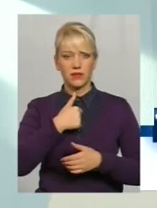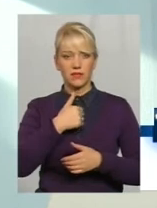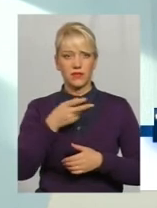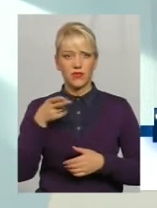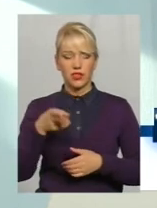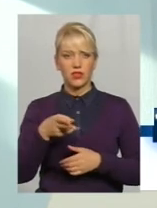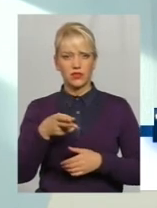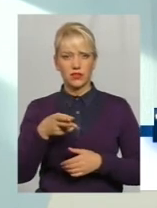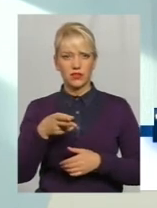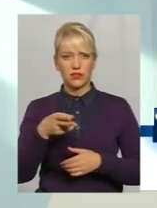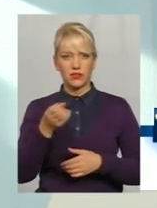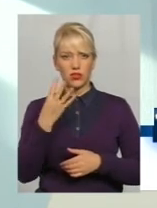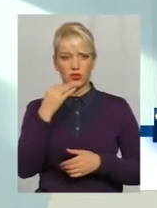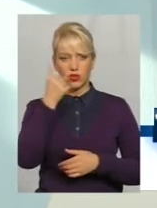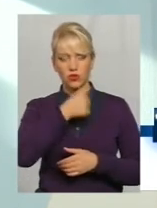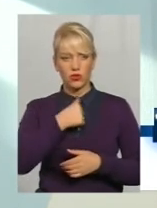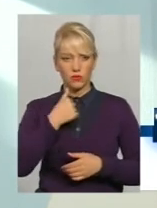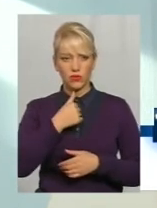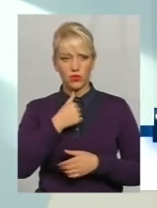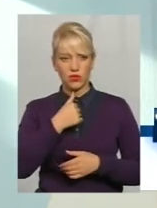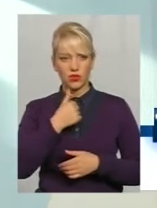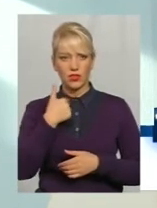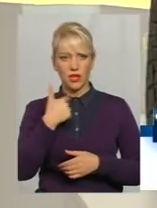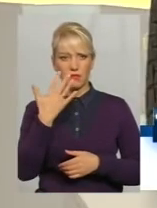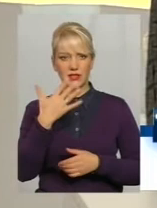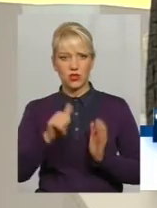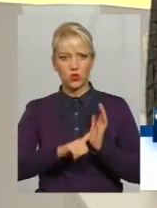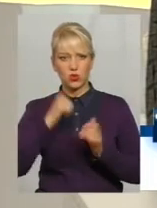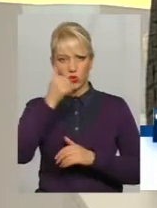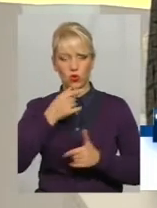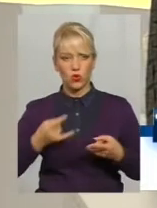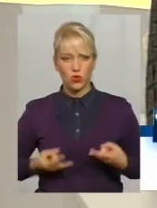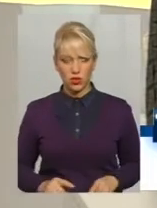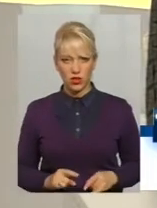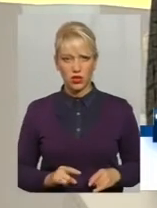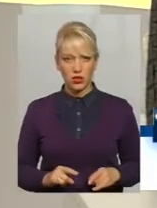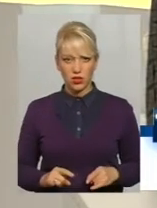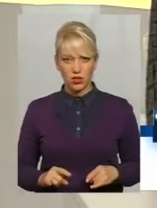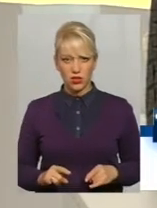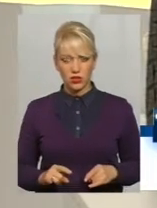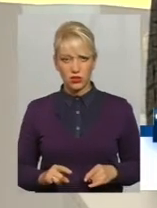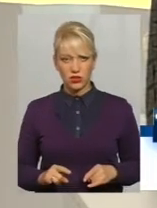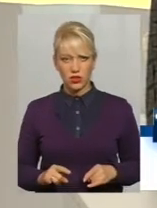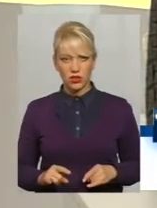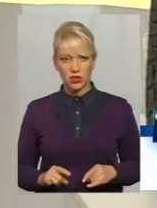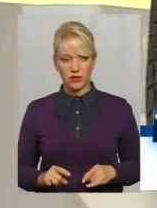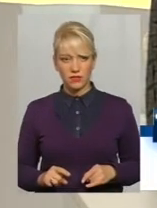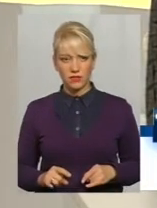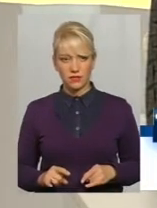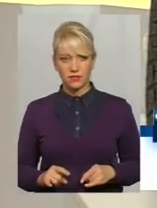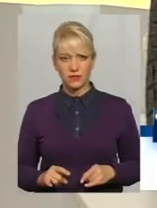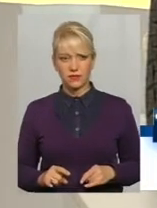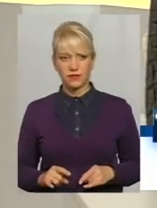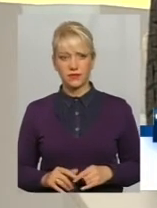році. От я після 4-го року народження. І я в листопаді після дорожня